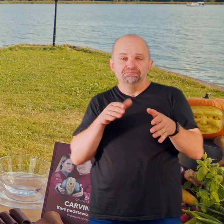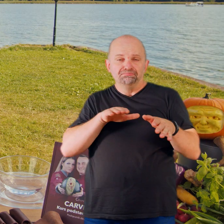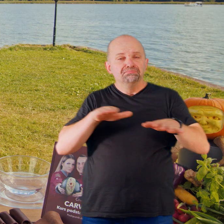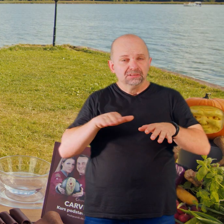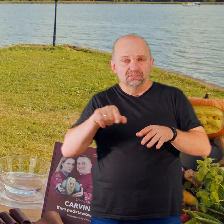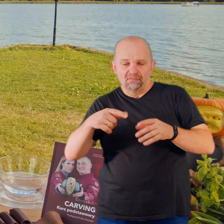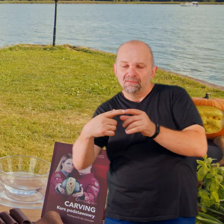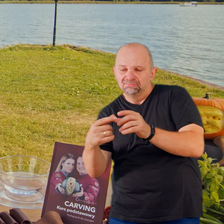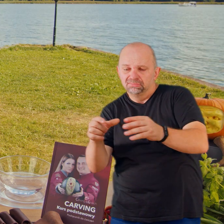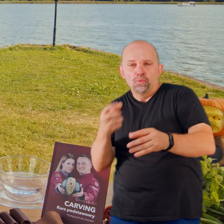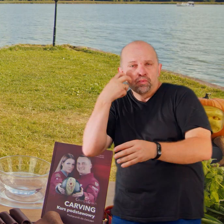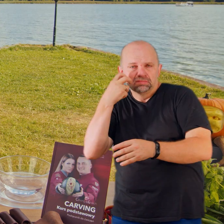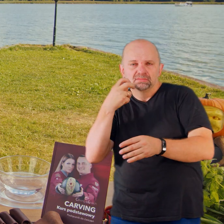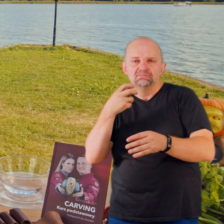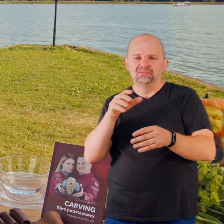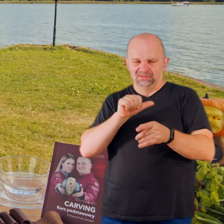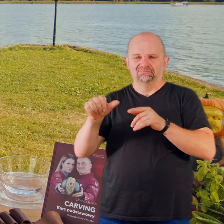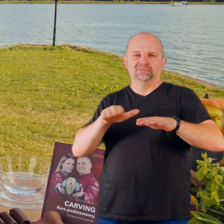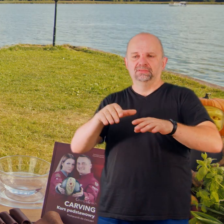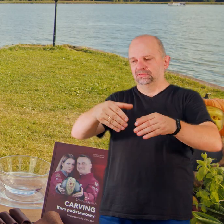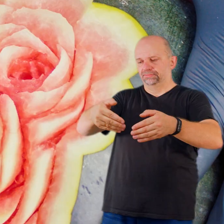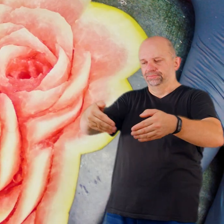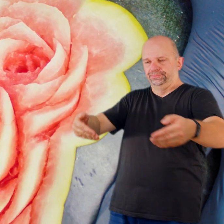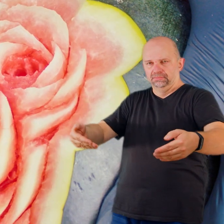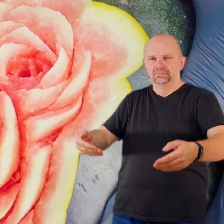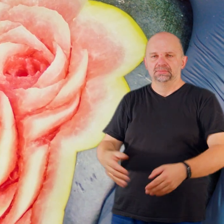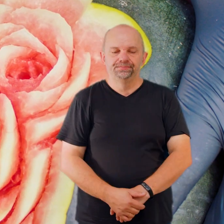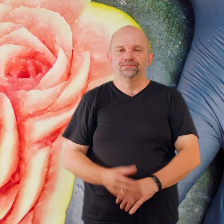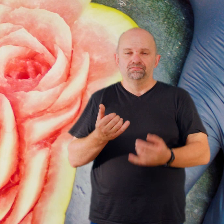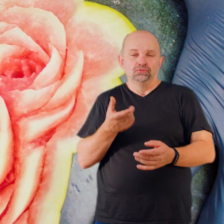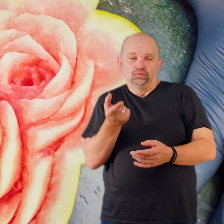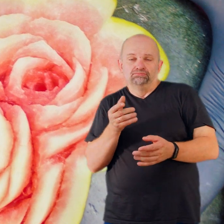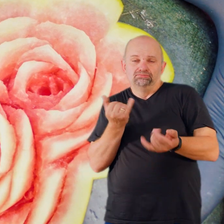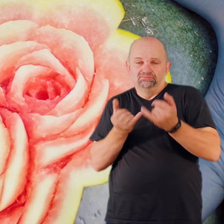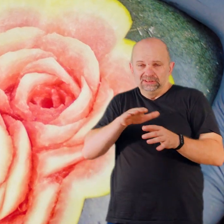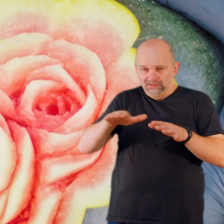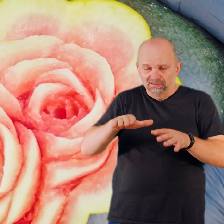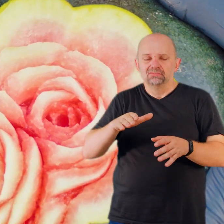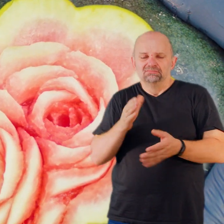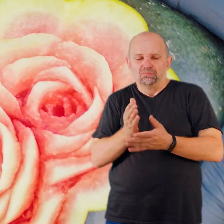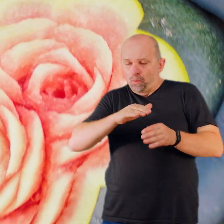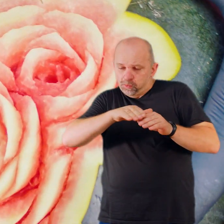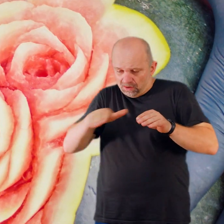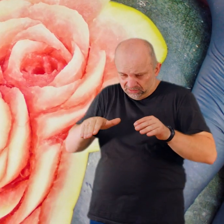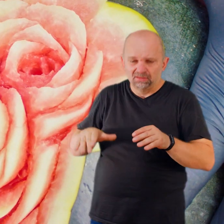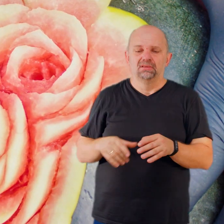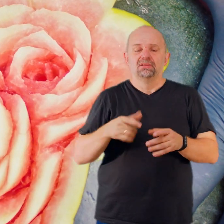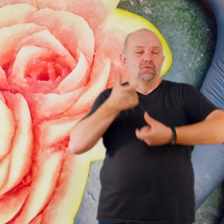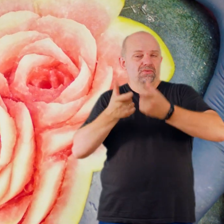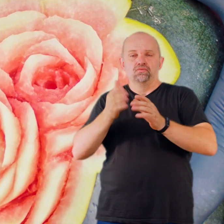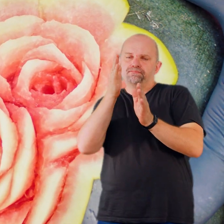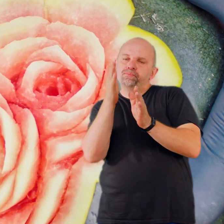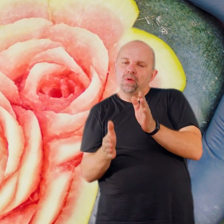Ok, jeżeli to mieliśmy na płasko, to teraz robimy w pionie. Kształt listka. Czasami warto sobie nawet narysować taki